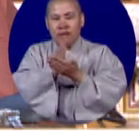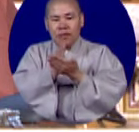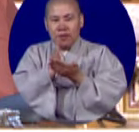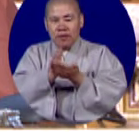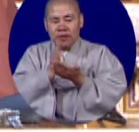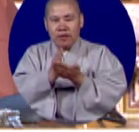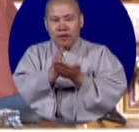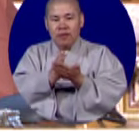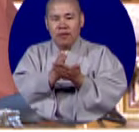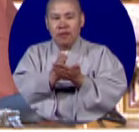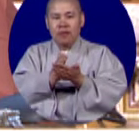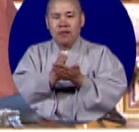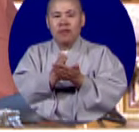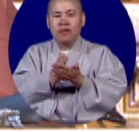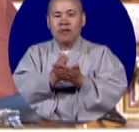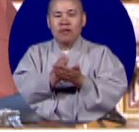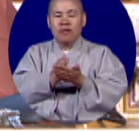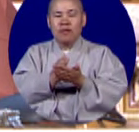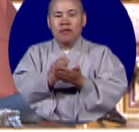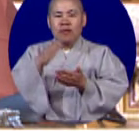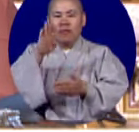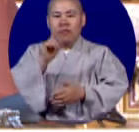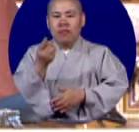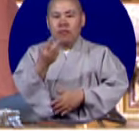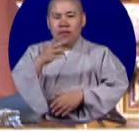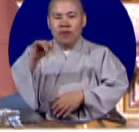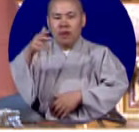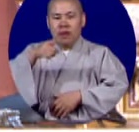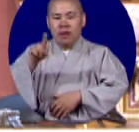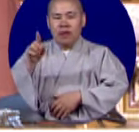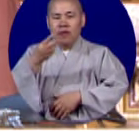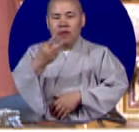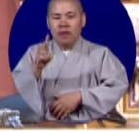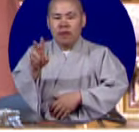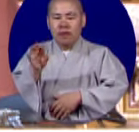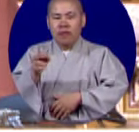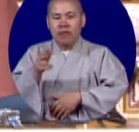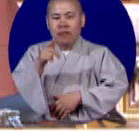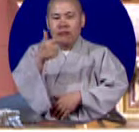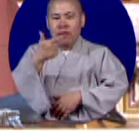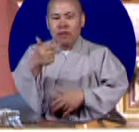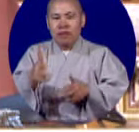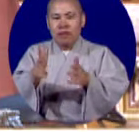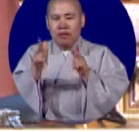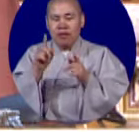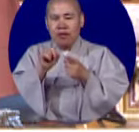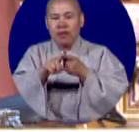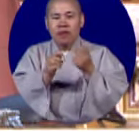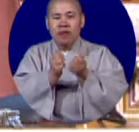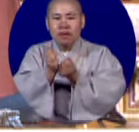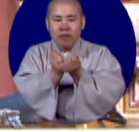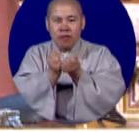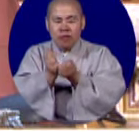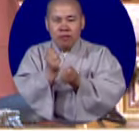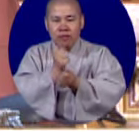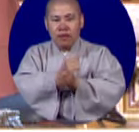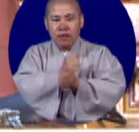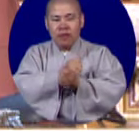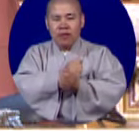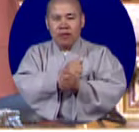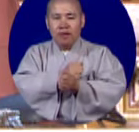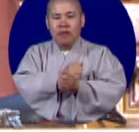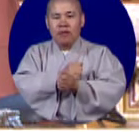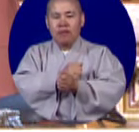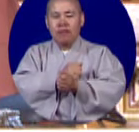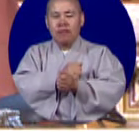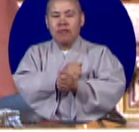깨달음을 돕는 양식이라고 해서 이제 보리자량 그런데 거기에 이제 육바라밀에 대한 설명을 자세히 한 게 이제 보리자량론인데요.